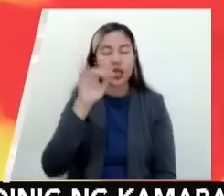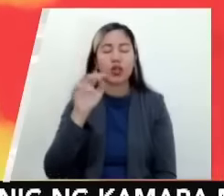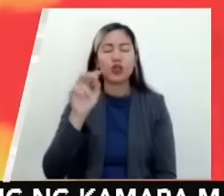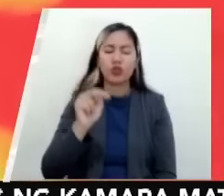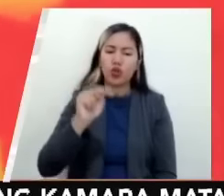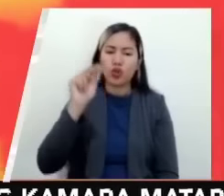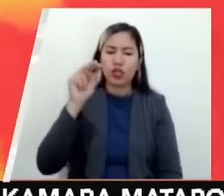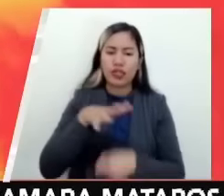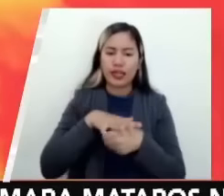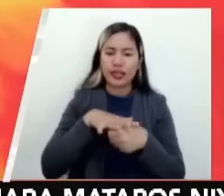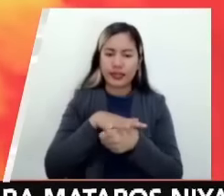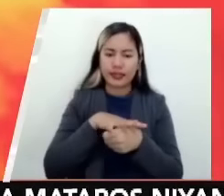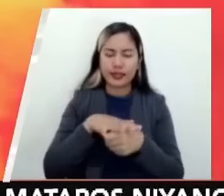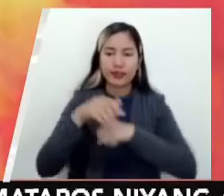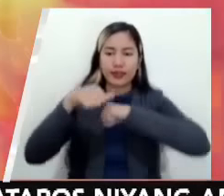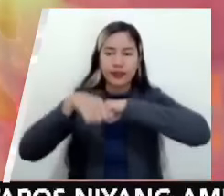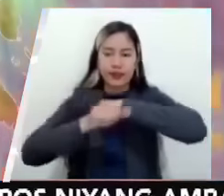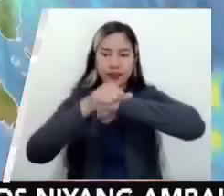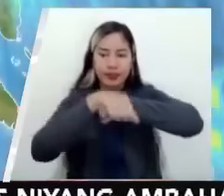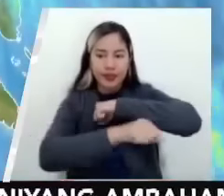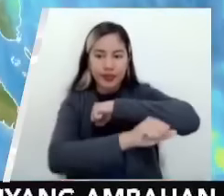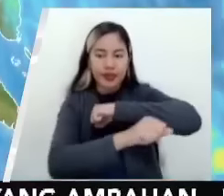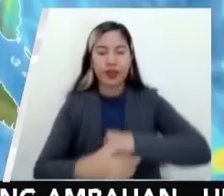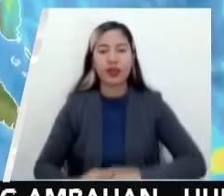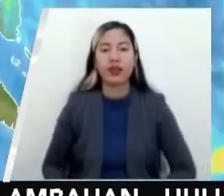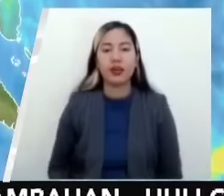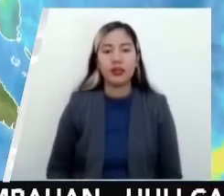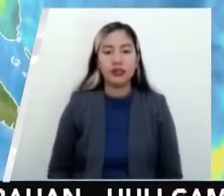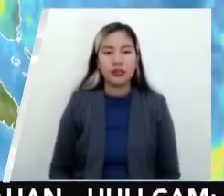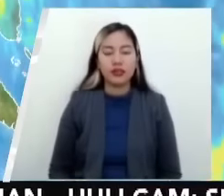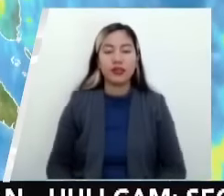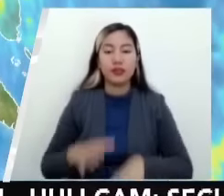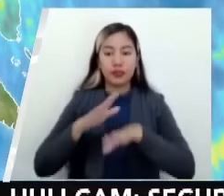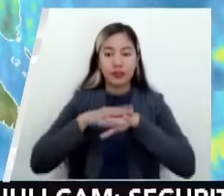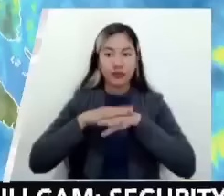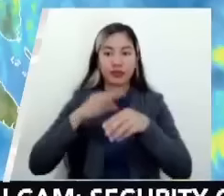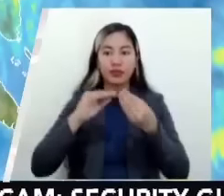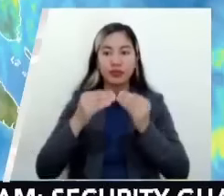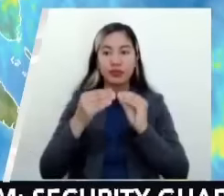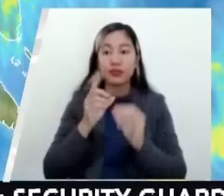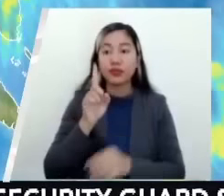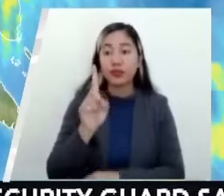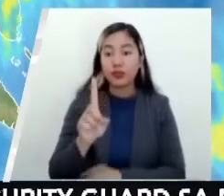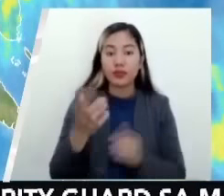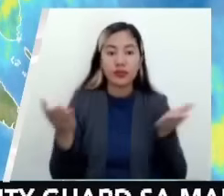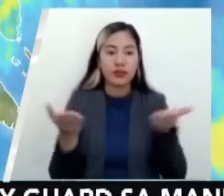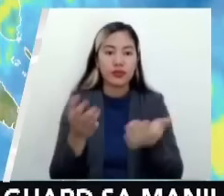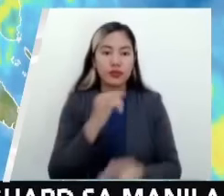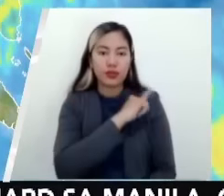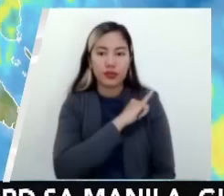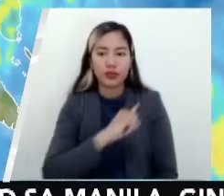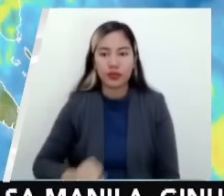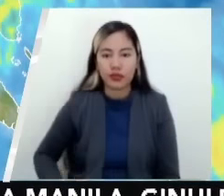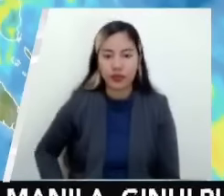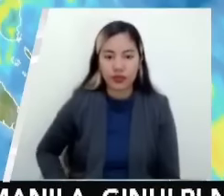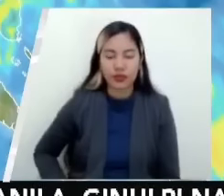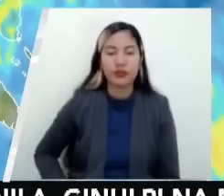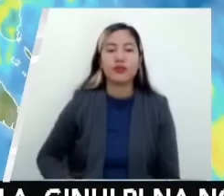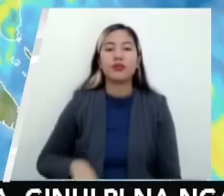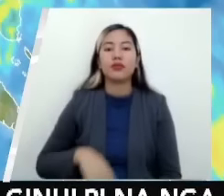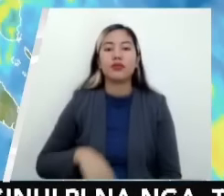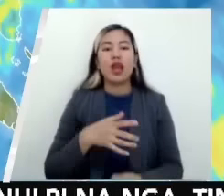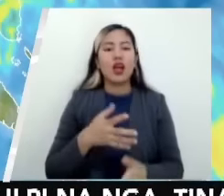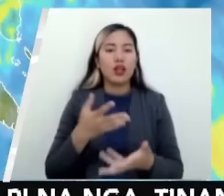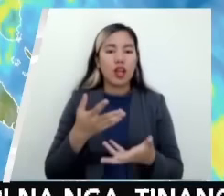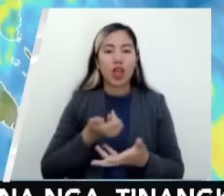Aurora. Wind signal number 1 naman sa nalalabing bahagi ng Isabela, nalalabing bahagi ng Quirino, buong Nueva